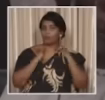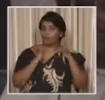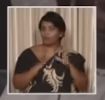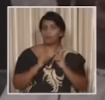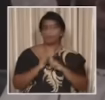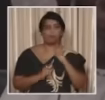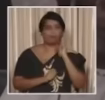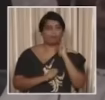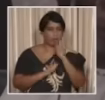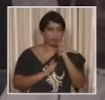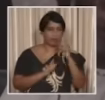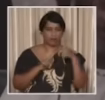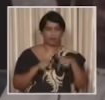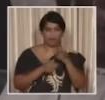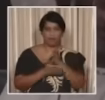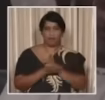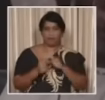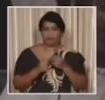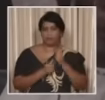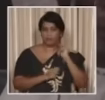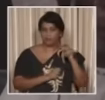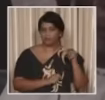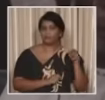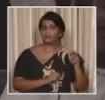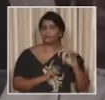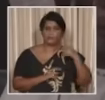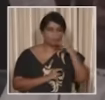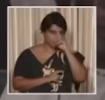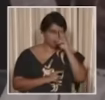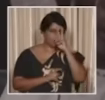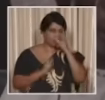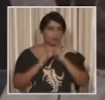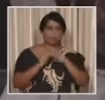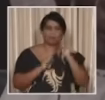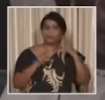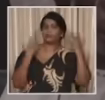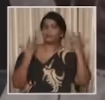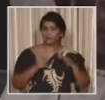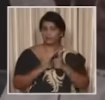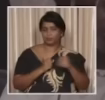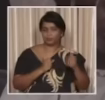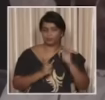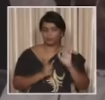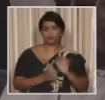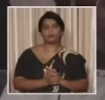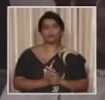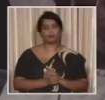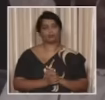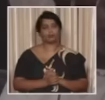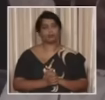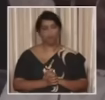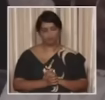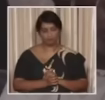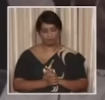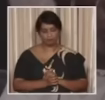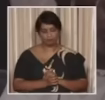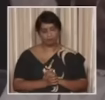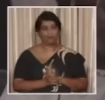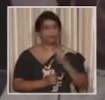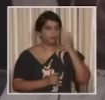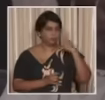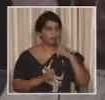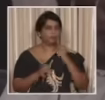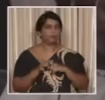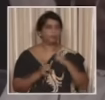ගාස්තු ගෙවලා තිනවා. ඉතිරි ටික දැන්ට ගෙවාගෙන යනවා. ඒ නිසා ඊළඟ සති දෙක තුල ගෙවලා අවසන් කිරීමට කටයුතු කළා තියෙනවා විභාග දෙපාර්තමේන්තුව. දෙවෙනි